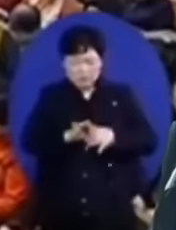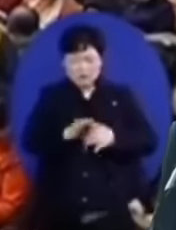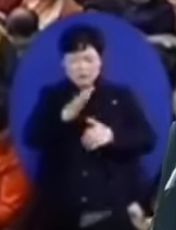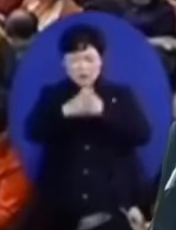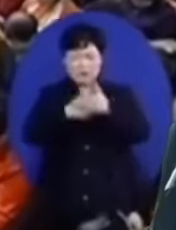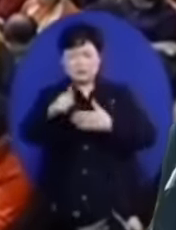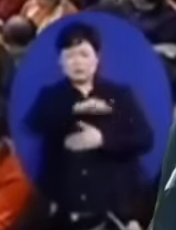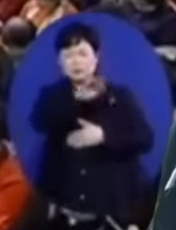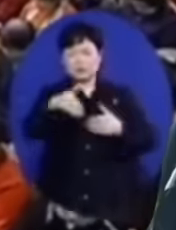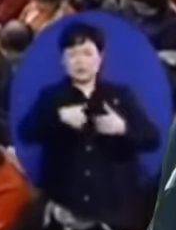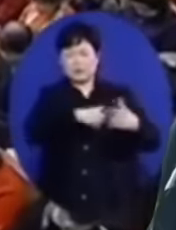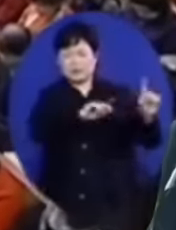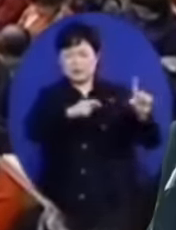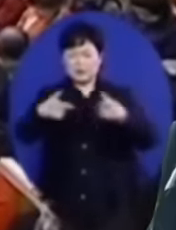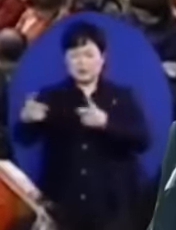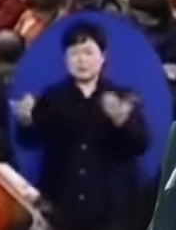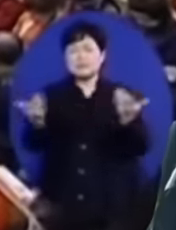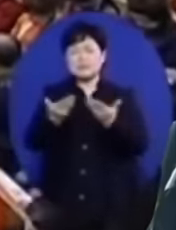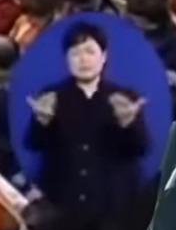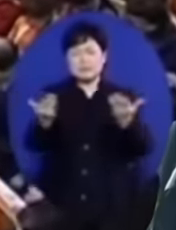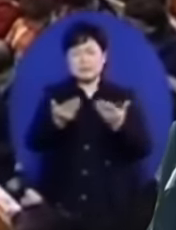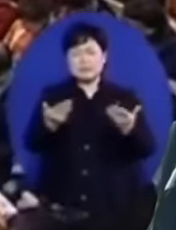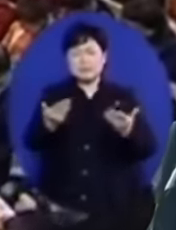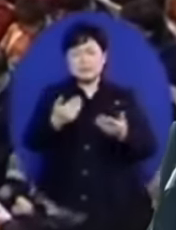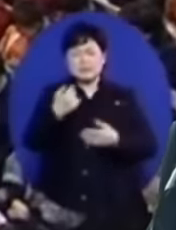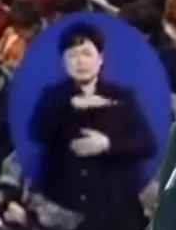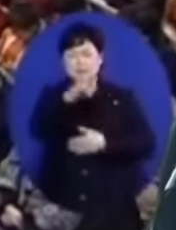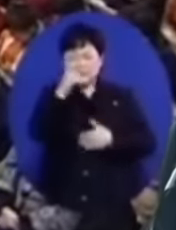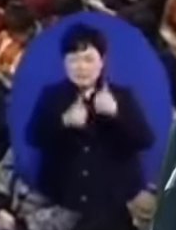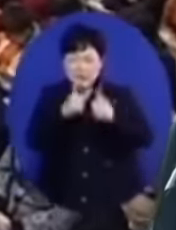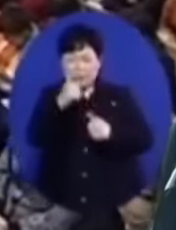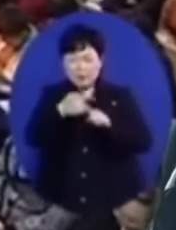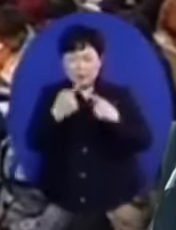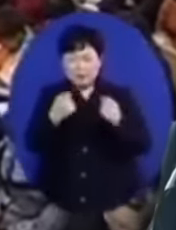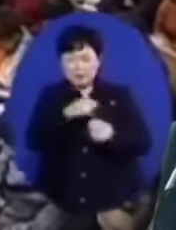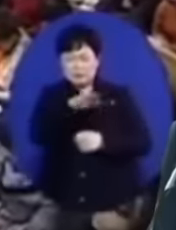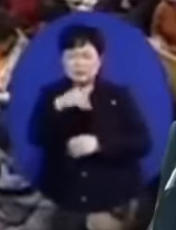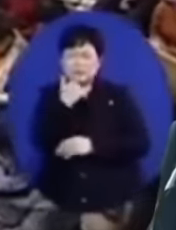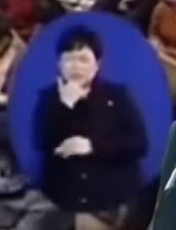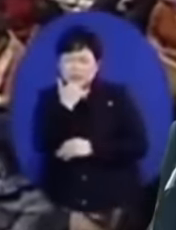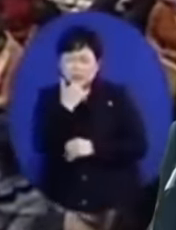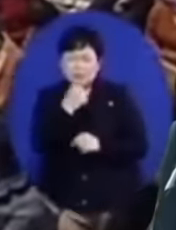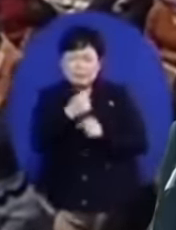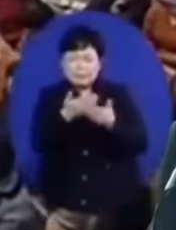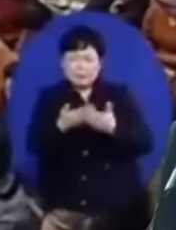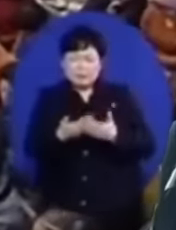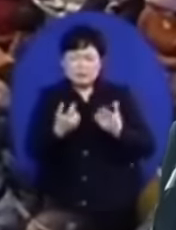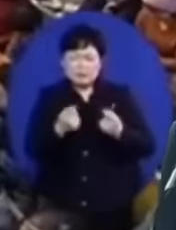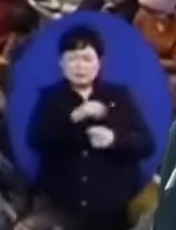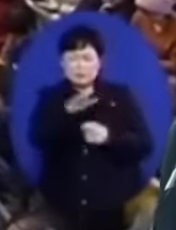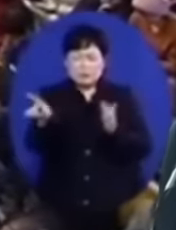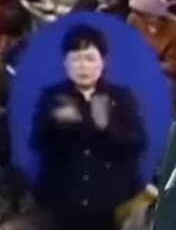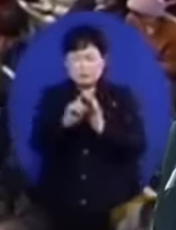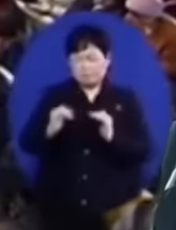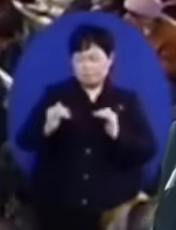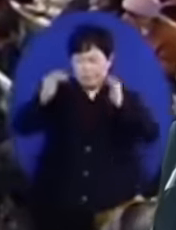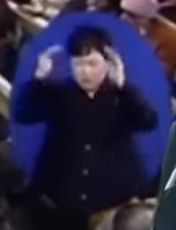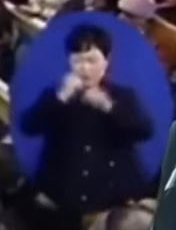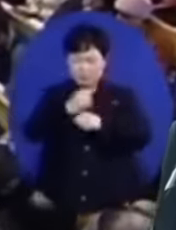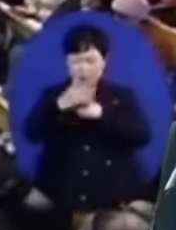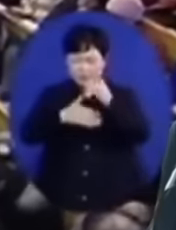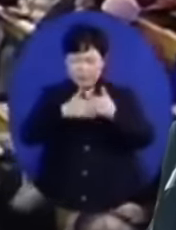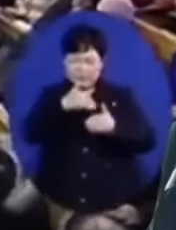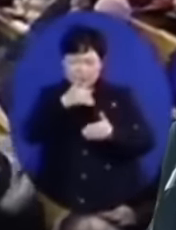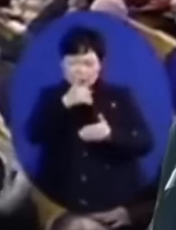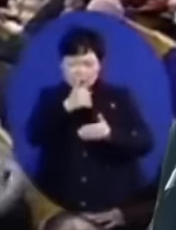우리에게 여러 가지 일을 알아보시는 것이옵니다. 우리를 기다리게 만드심으로 우리를 장성하게 하시고 하나님을